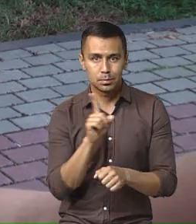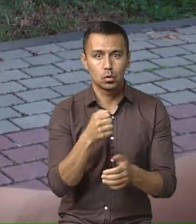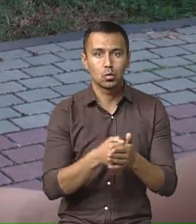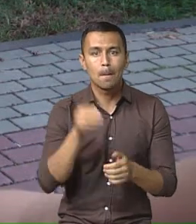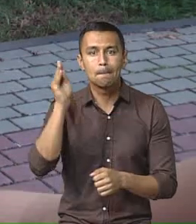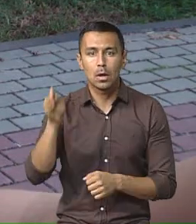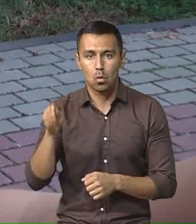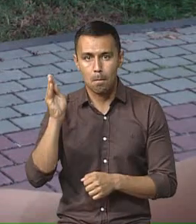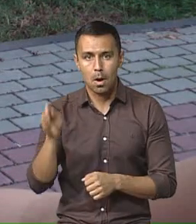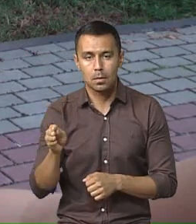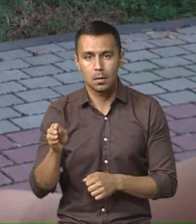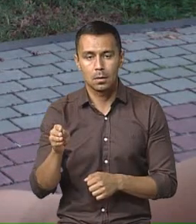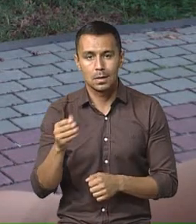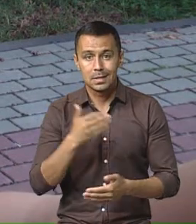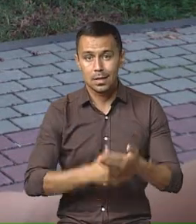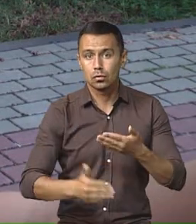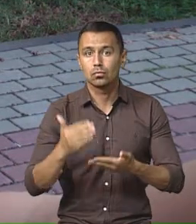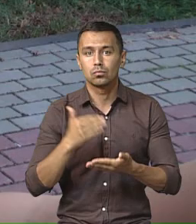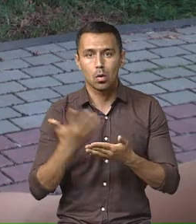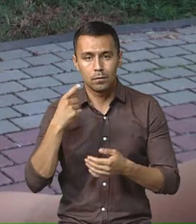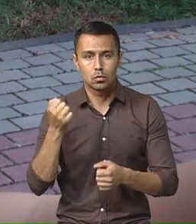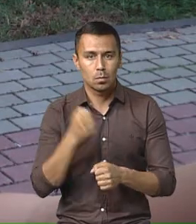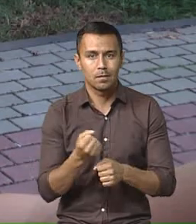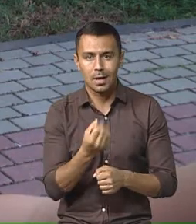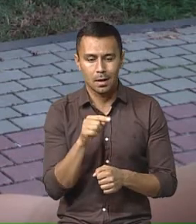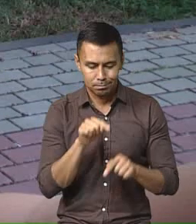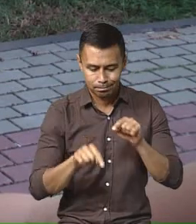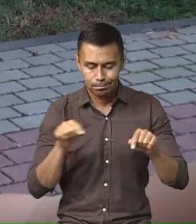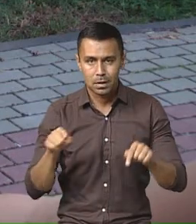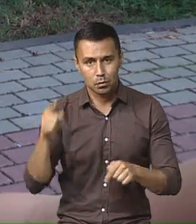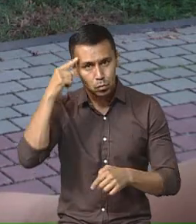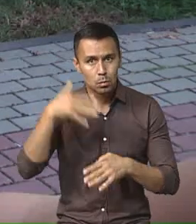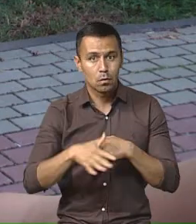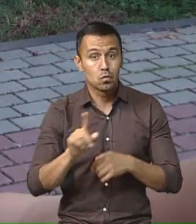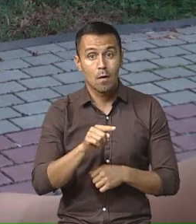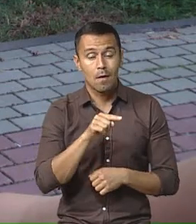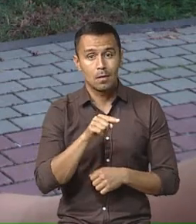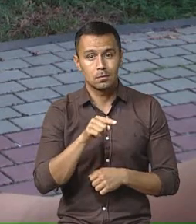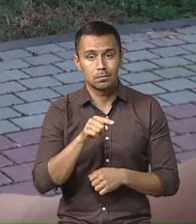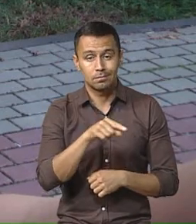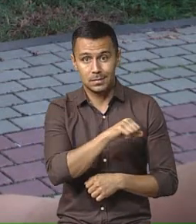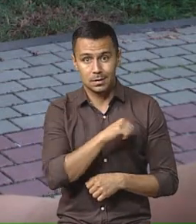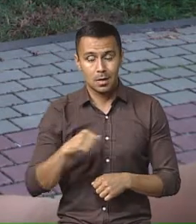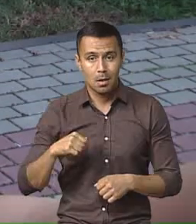банкомата. Зрештою-врешт, коли він зробив декілька маніпуляцій, він зрозумів, що він